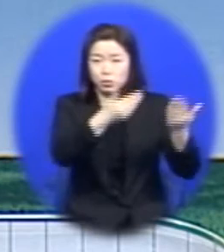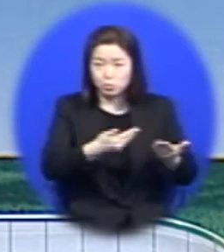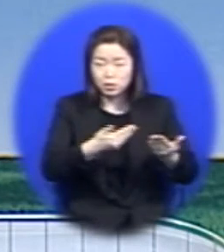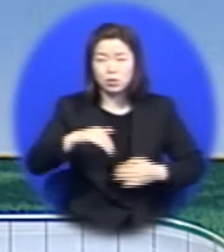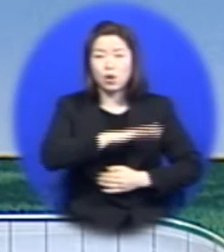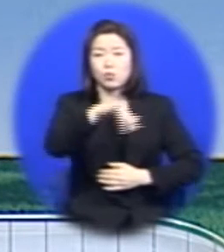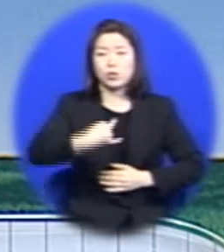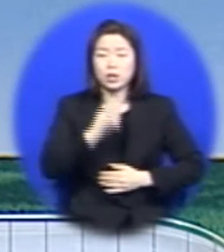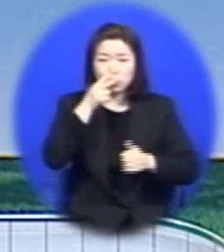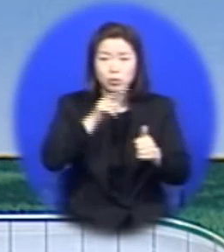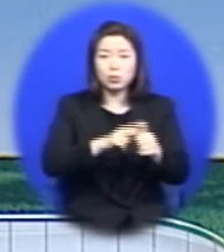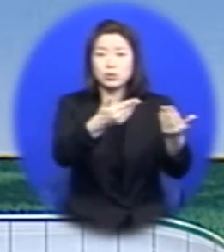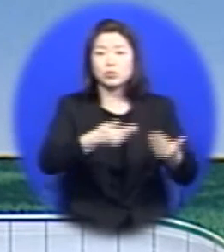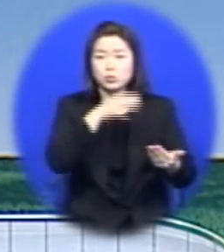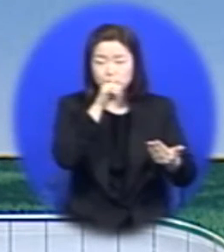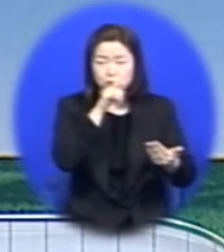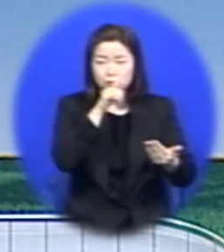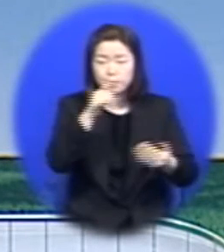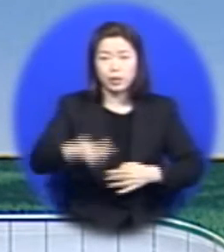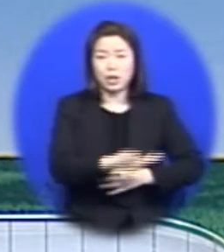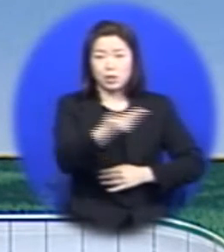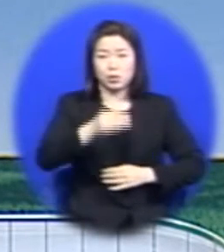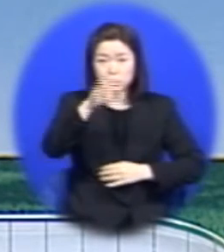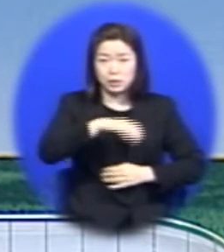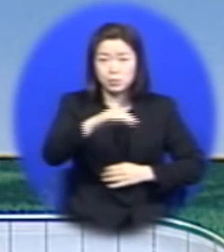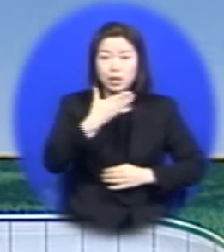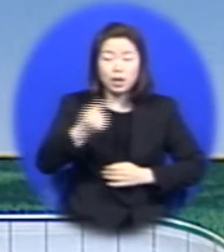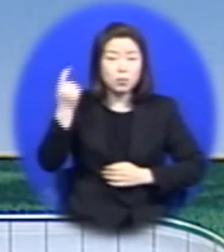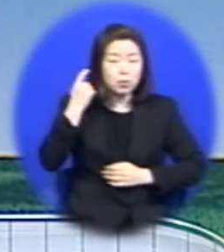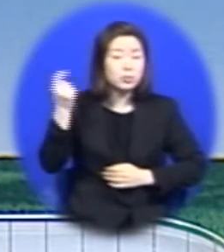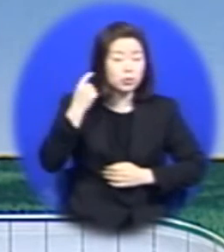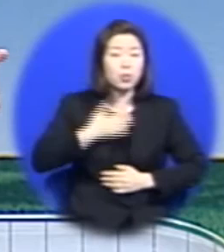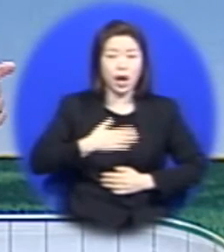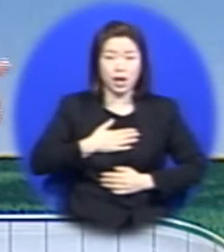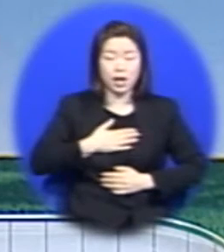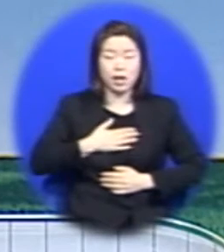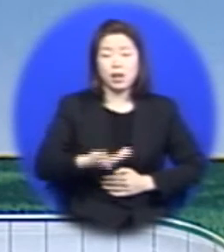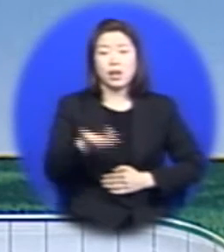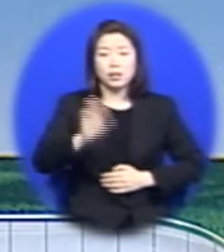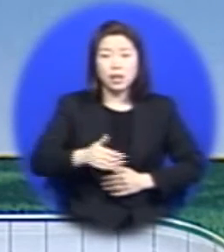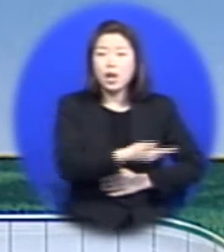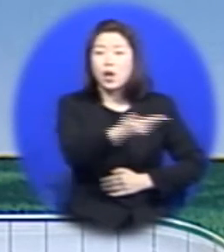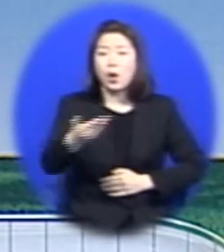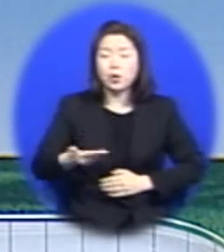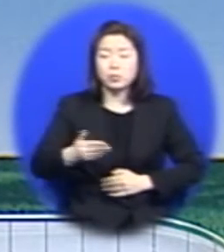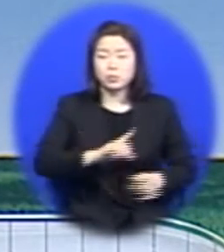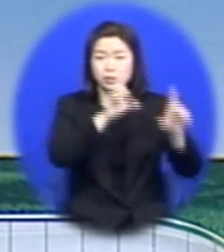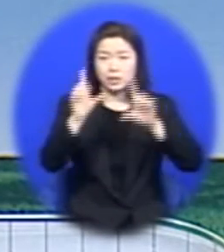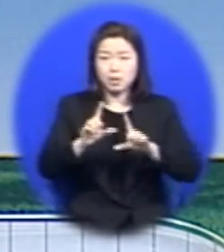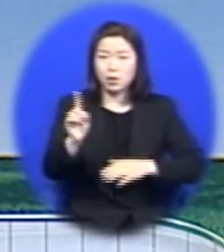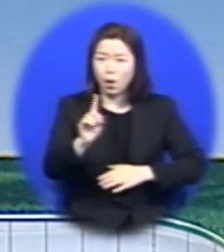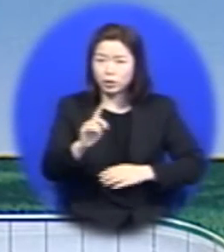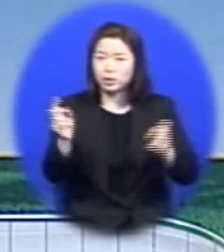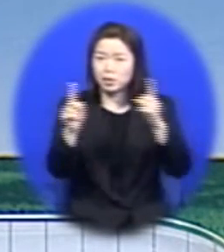있습니다. 여러분도 십자가의 복음을 이제 들었고 알았는데 여러분의 삶은 어떻게 복음으로